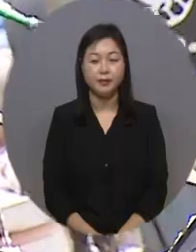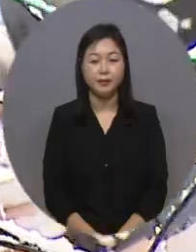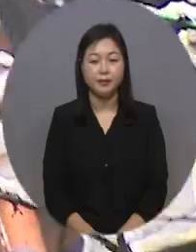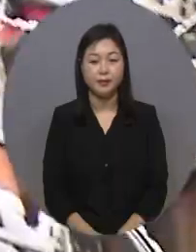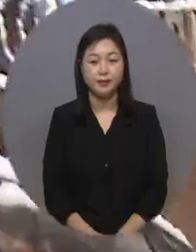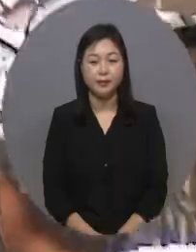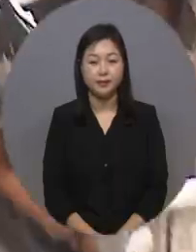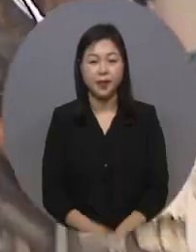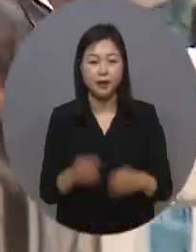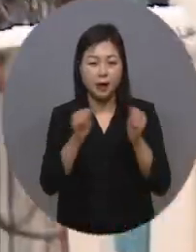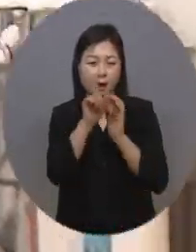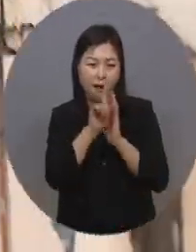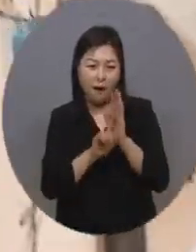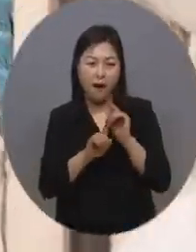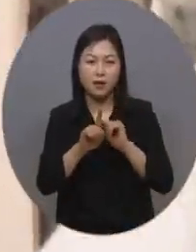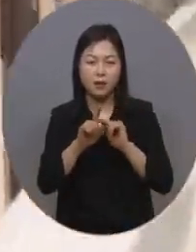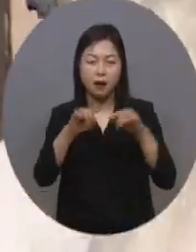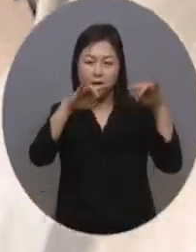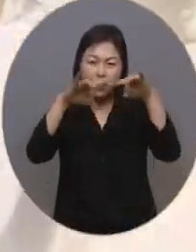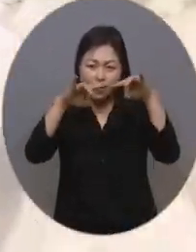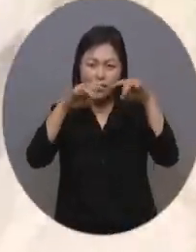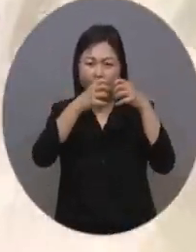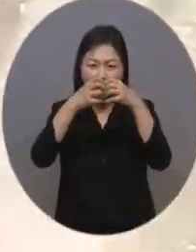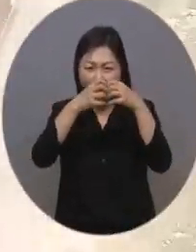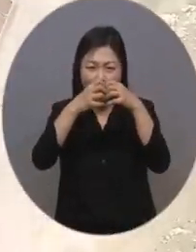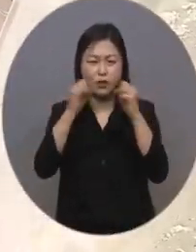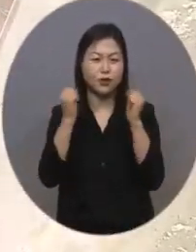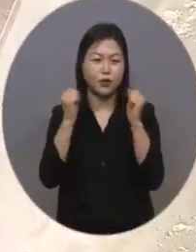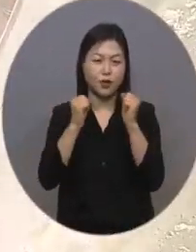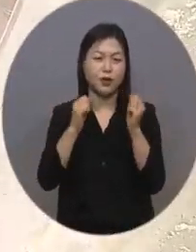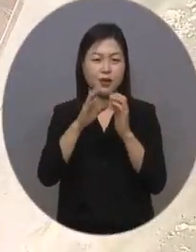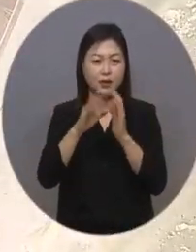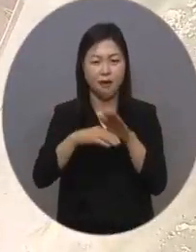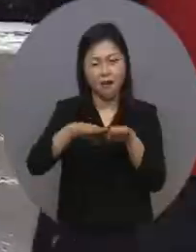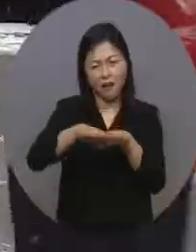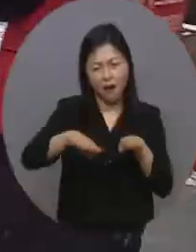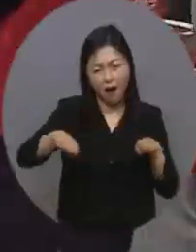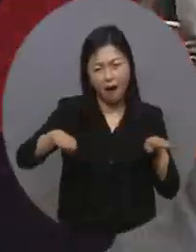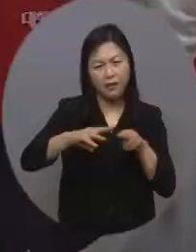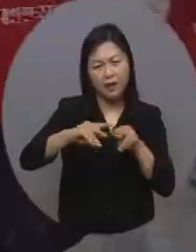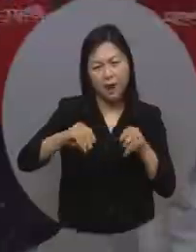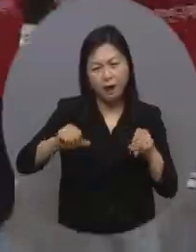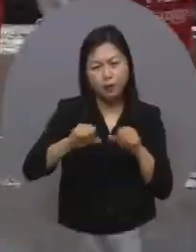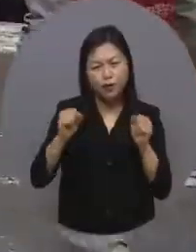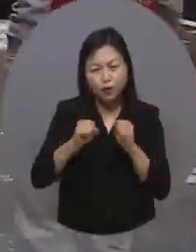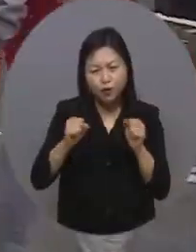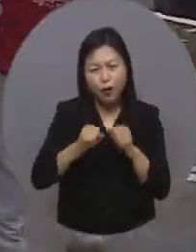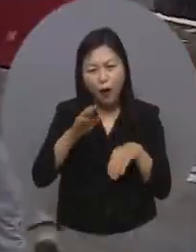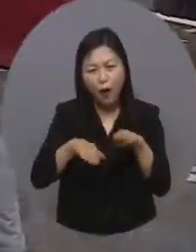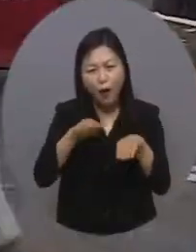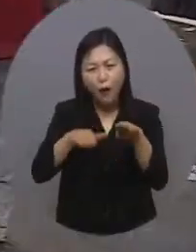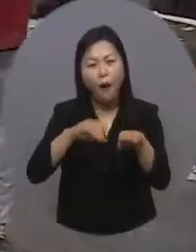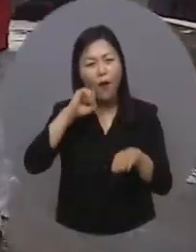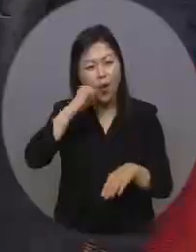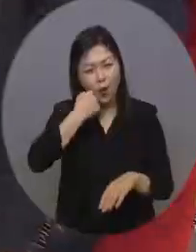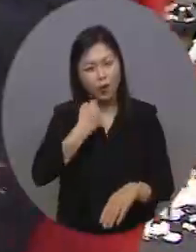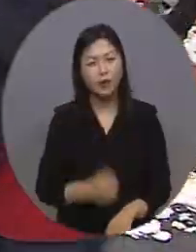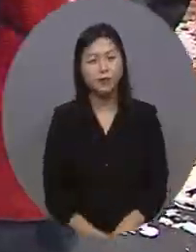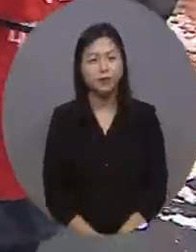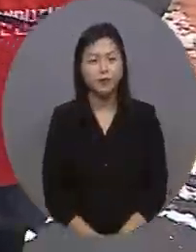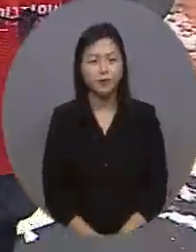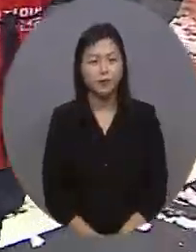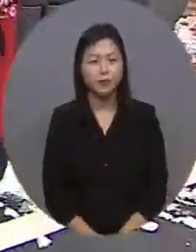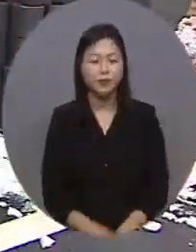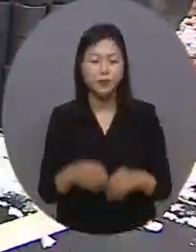차가운 날씨에 전선마저 얼어붙은 겨울날. 땅도 차갑게 얼어붙어 걷는 것마저 쉽지 않습니다.